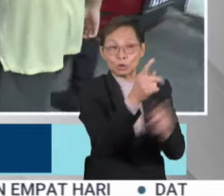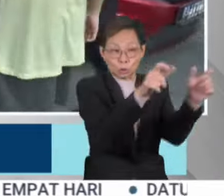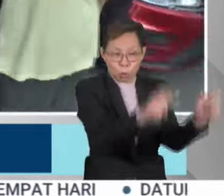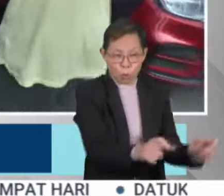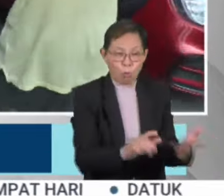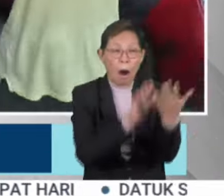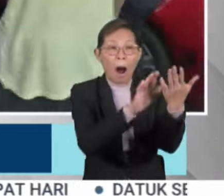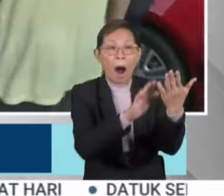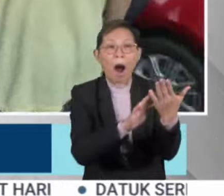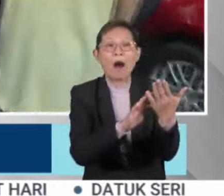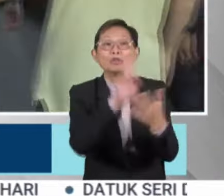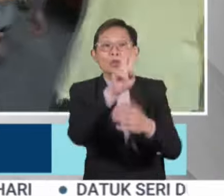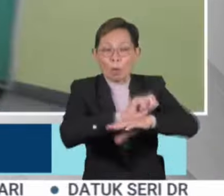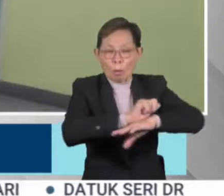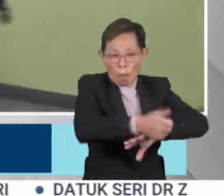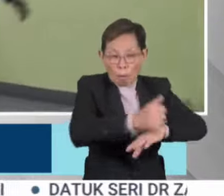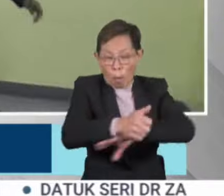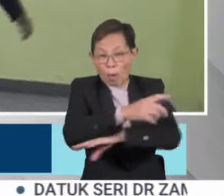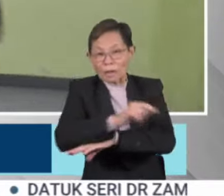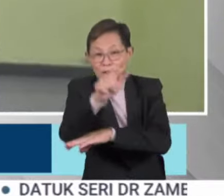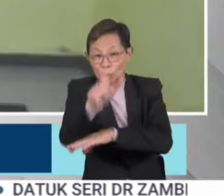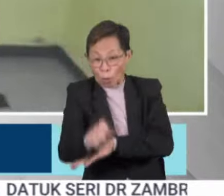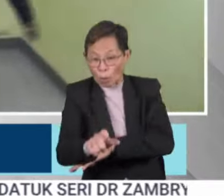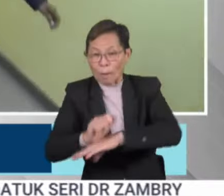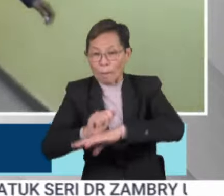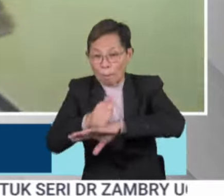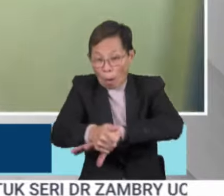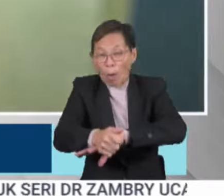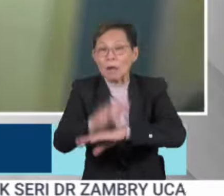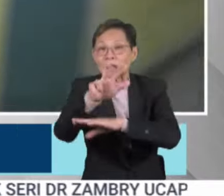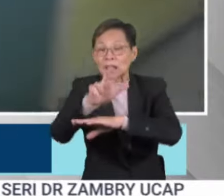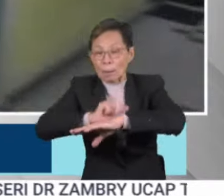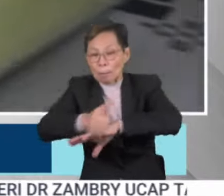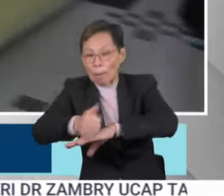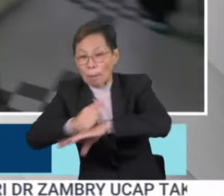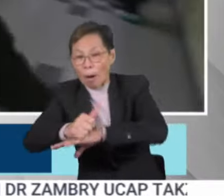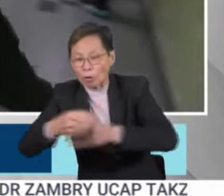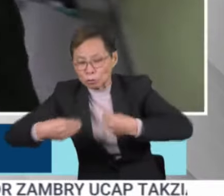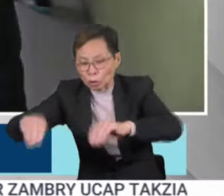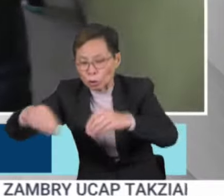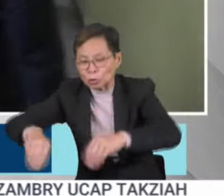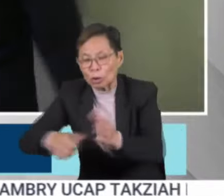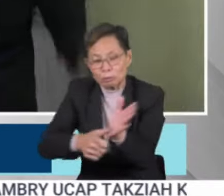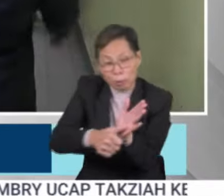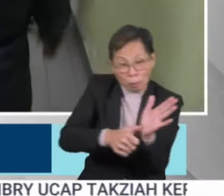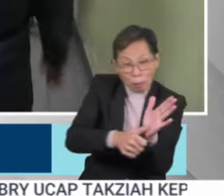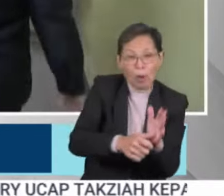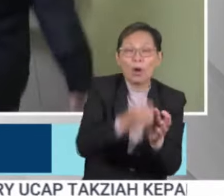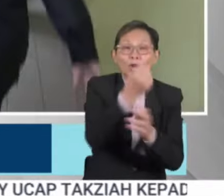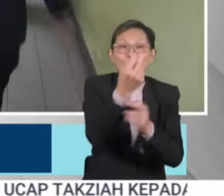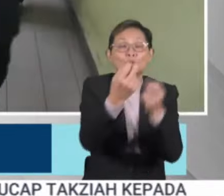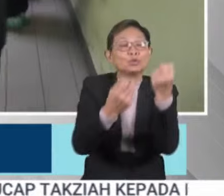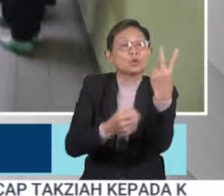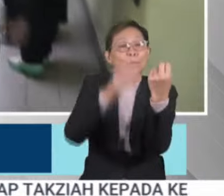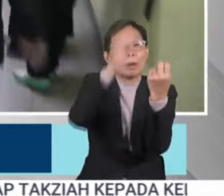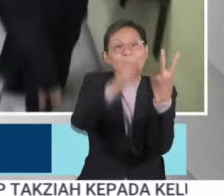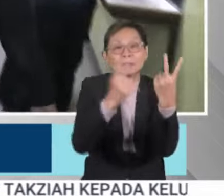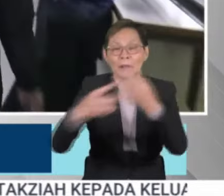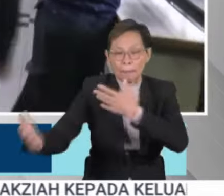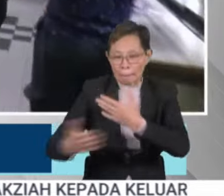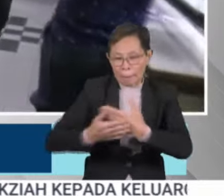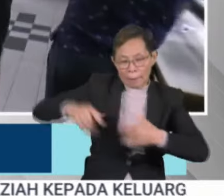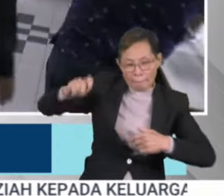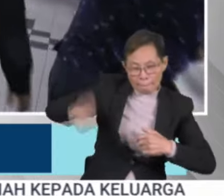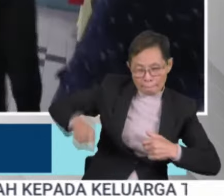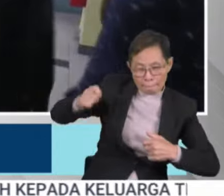mereka menghadapi dua pertuduhan, manakala seorang lagi berdepan 3 pertuduhan mengedar bahan terlarang. 12 Januari, sebutan semula